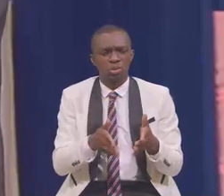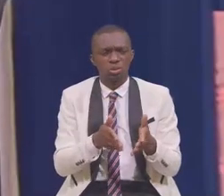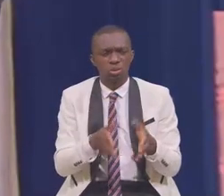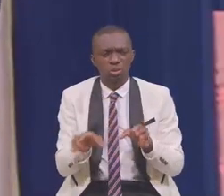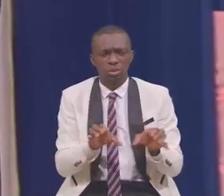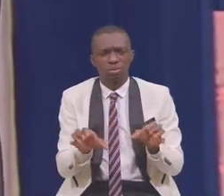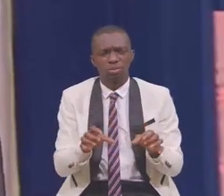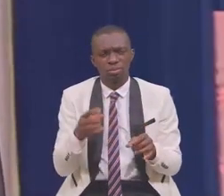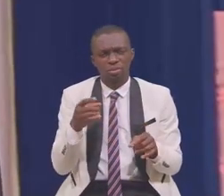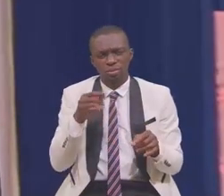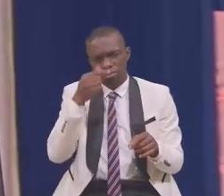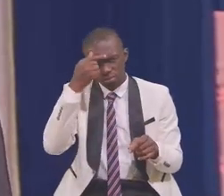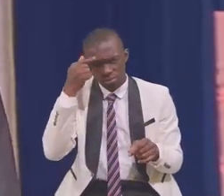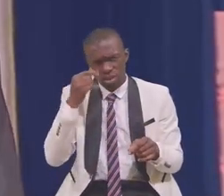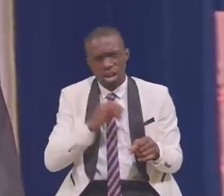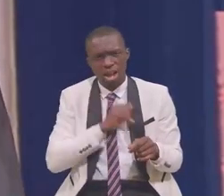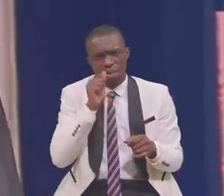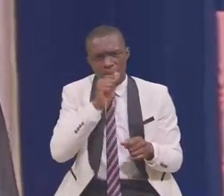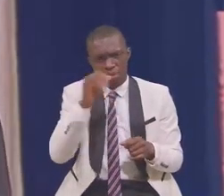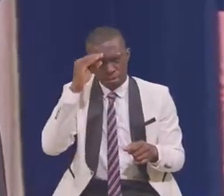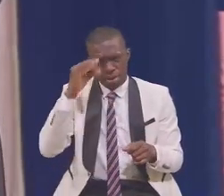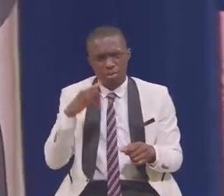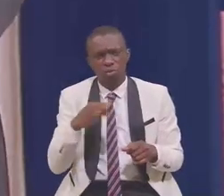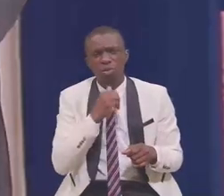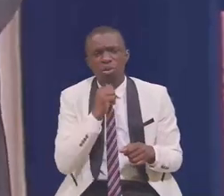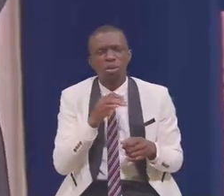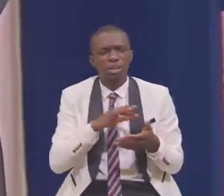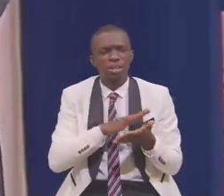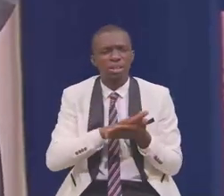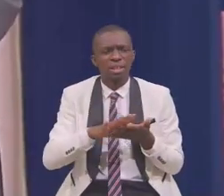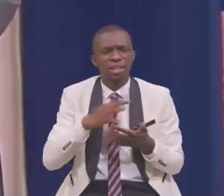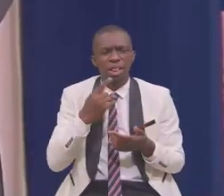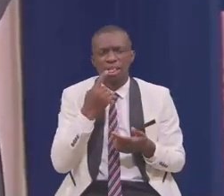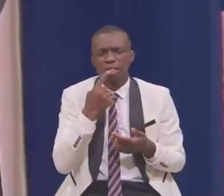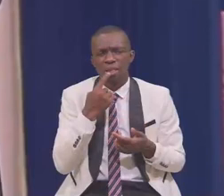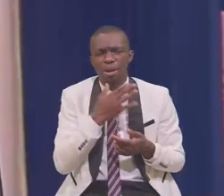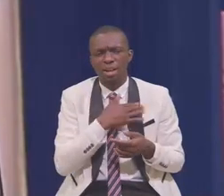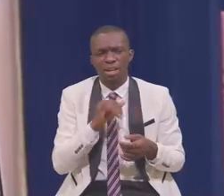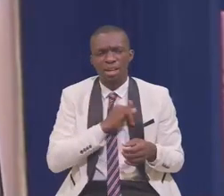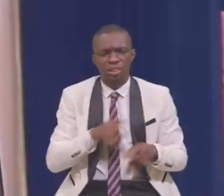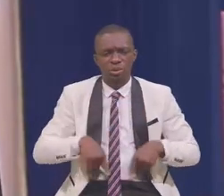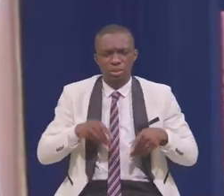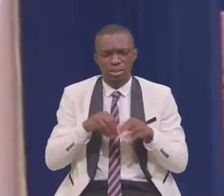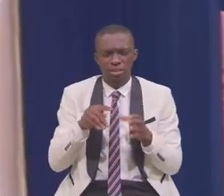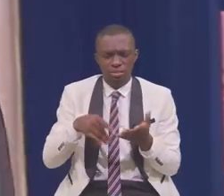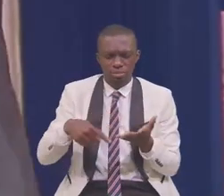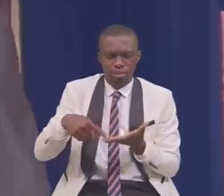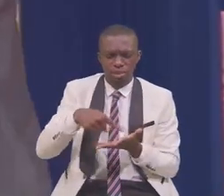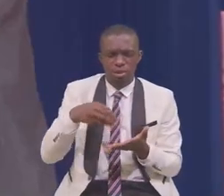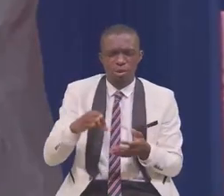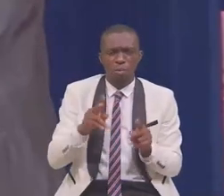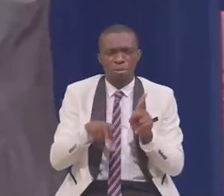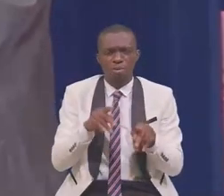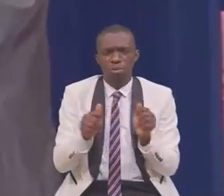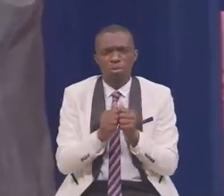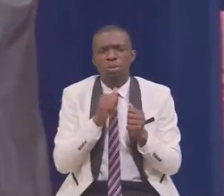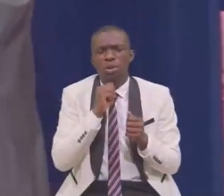sont impures et mes yeux ont vu le roi, l'Éternel des armées. Mais l'un des séraphins vola vers